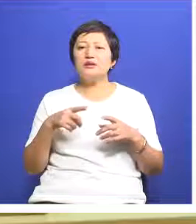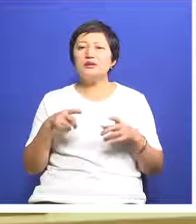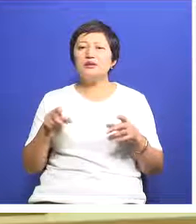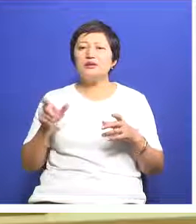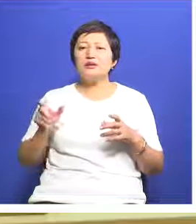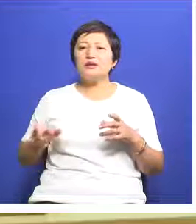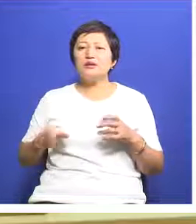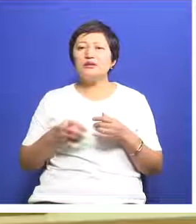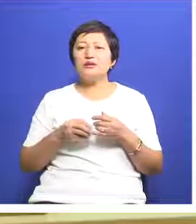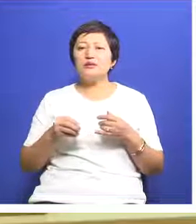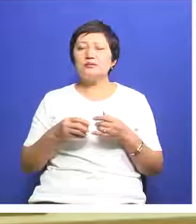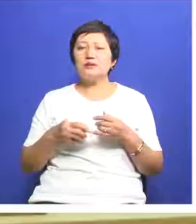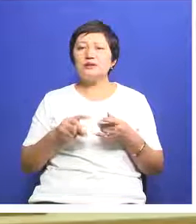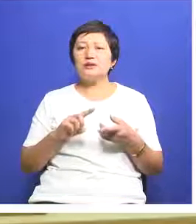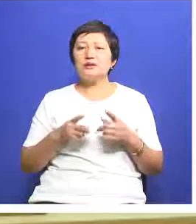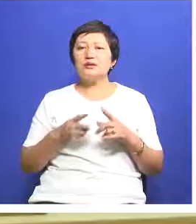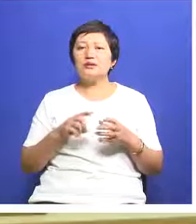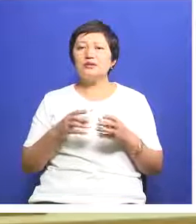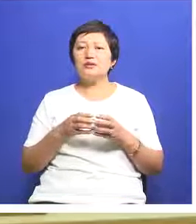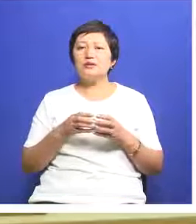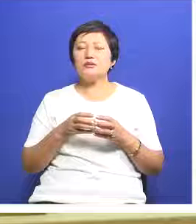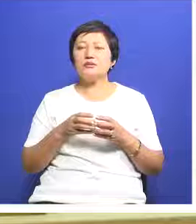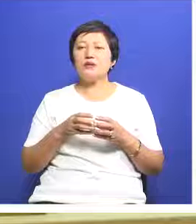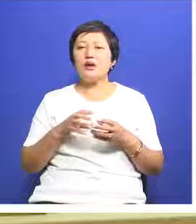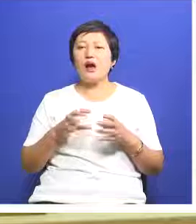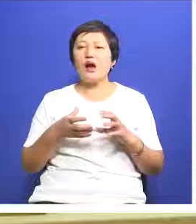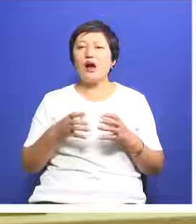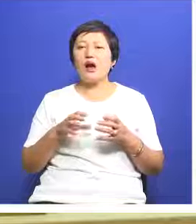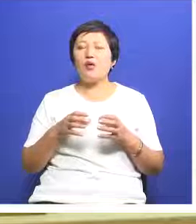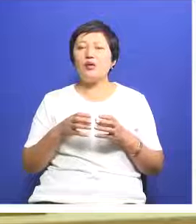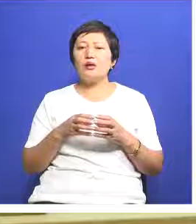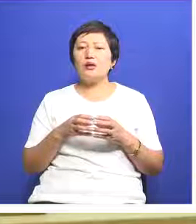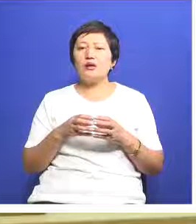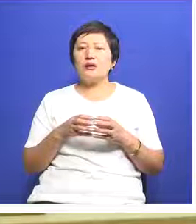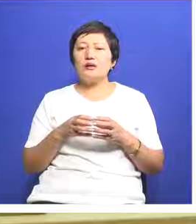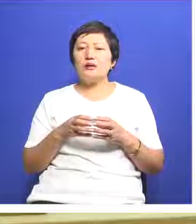адамдардың жерлерін қайтару үстіндеміз. Ауылға жаңағы